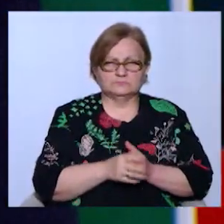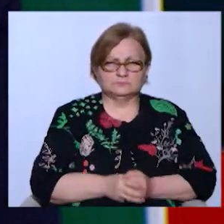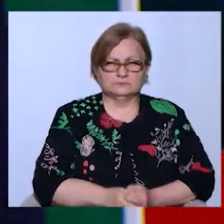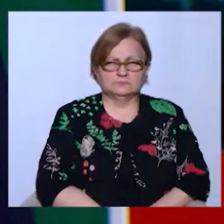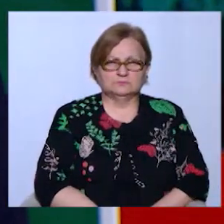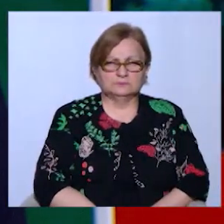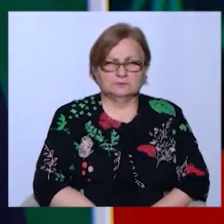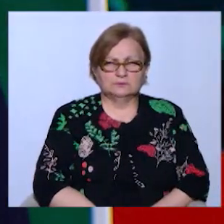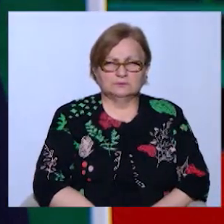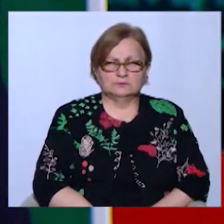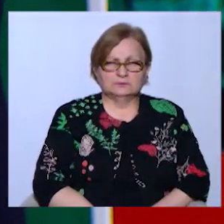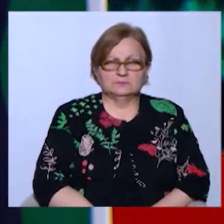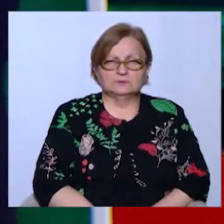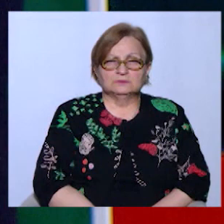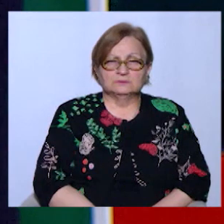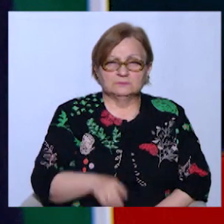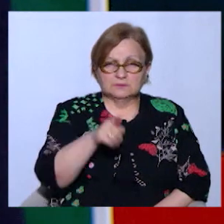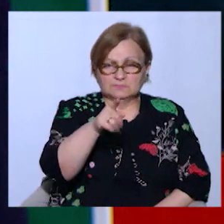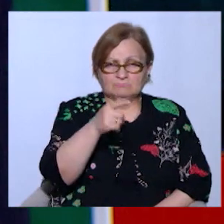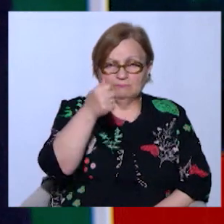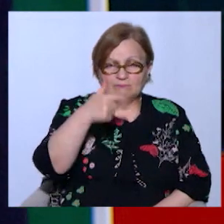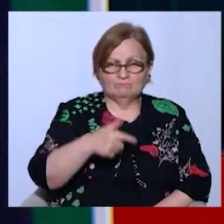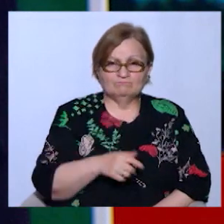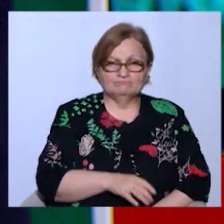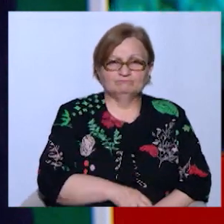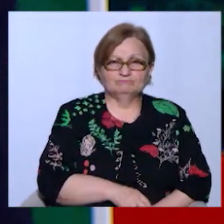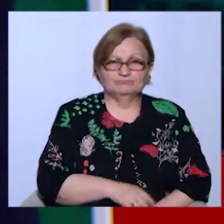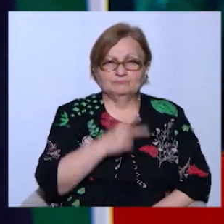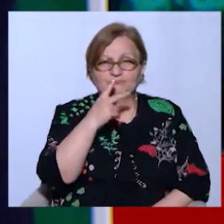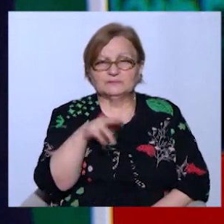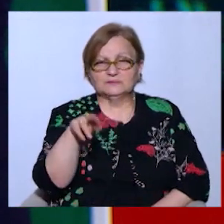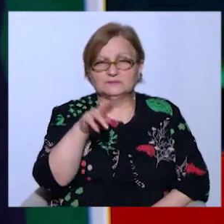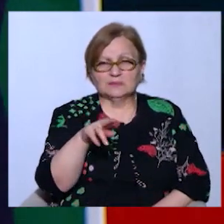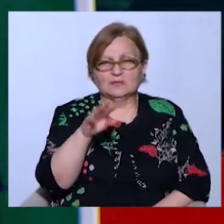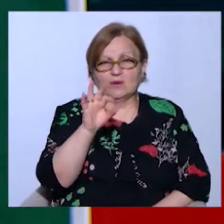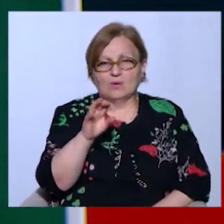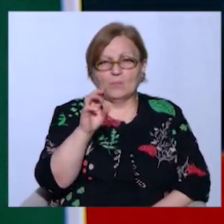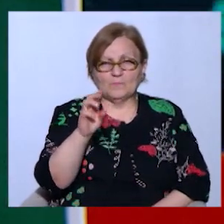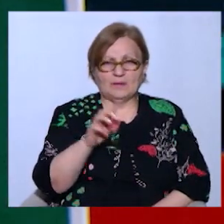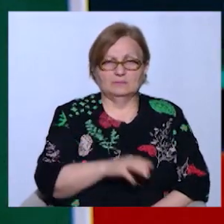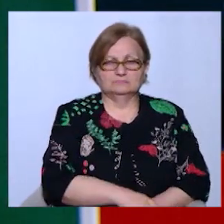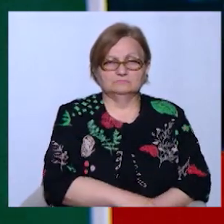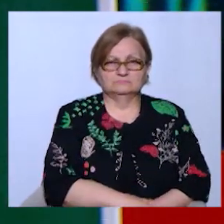მართი კუთხეა. D O B.